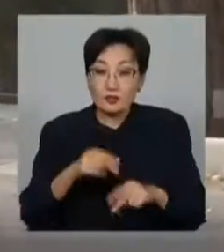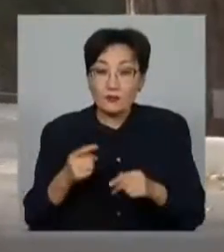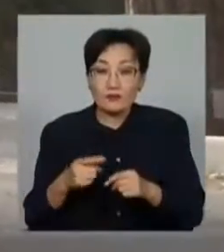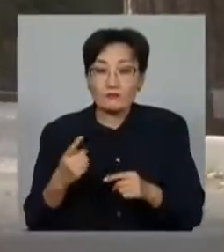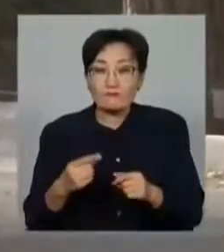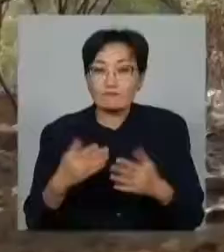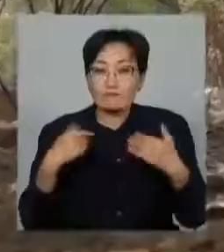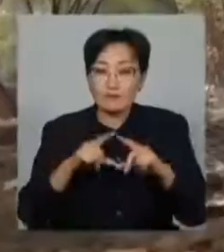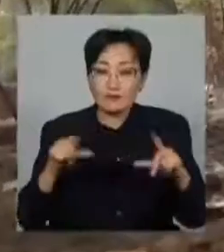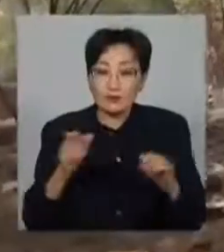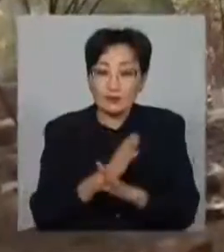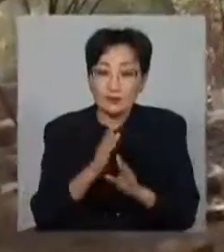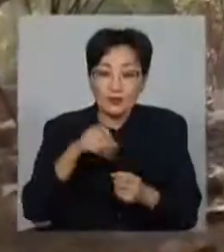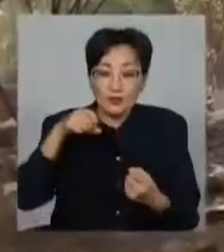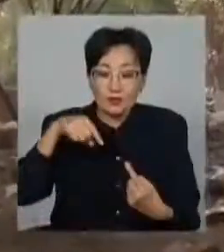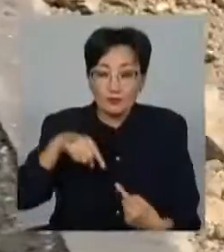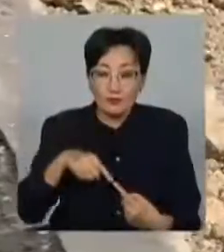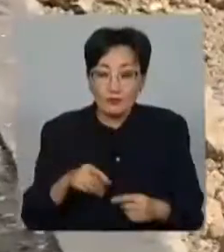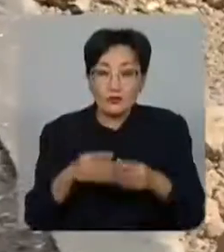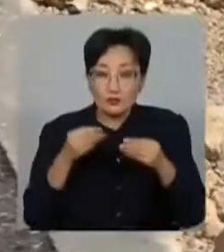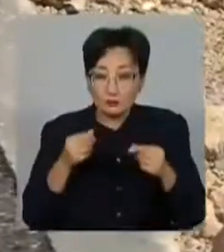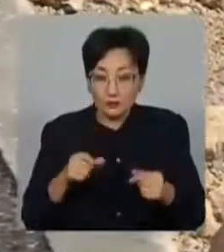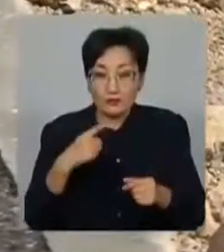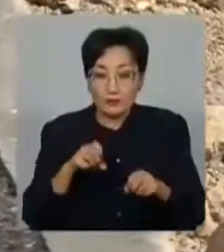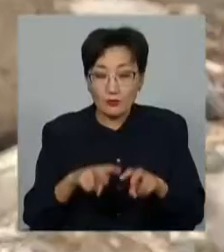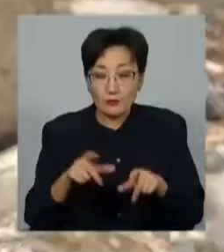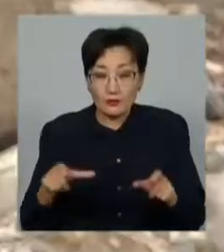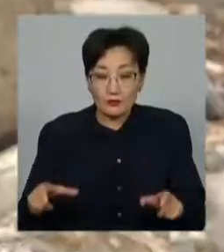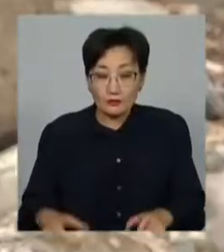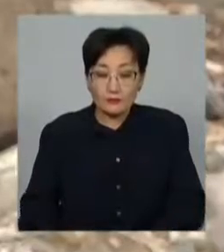бірегей парктің табиғатпен үйлесім табуына ықпал етеді, дейді мамандар.